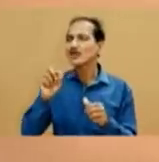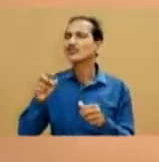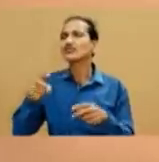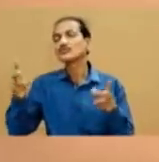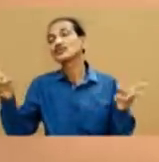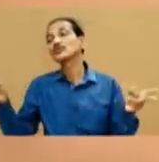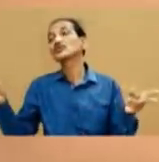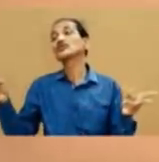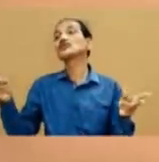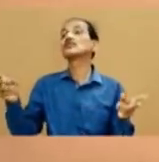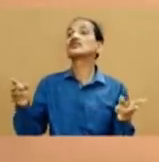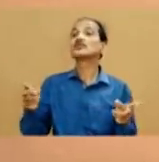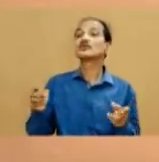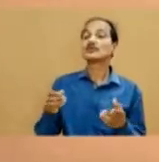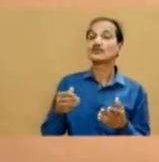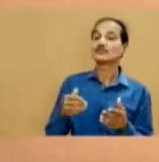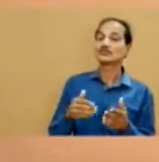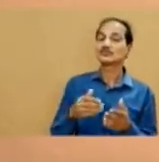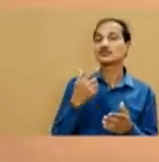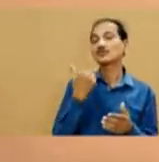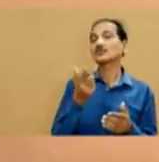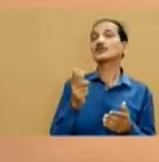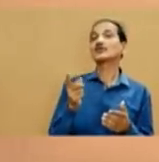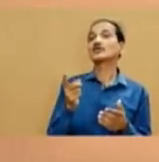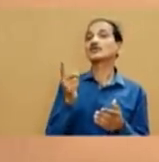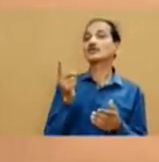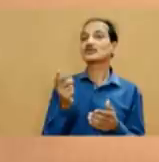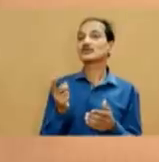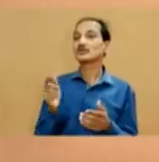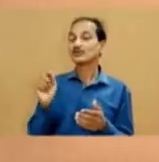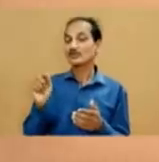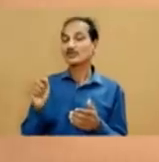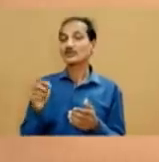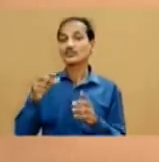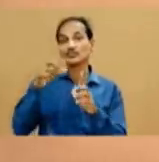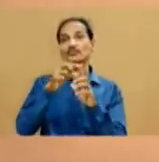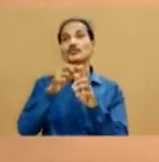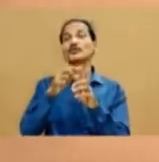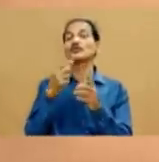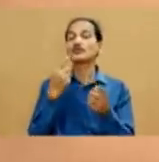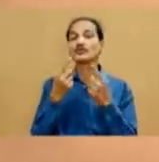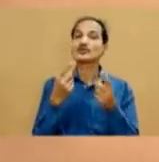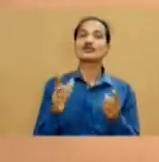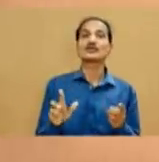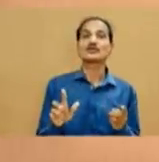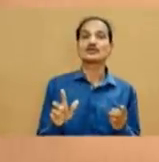କଣ୍ଟେନମେଣ୍ଟ ଜୋନ୍ରେ ବର୍ତ୍ତମାନ ଅନ୍ତର୍ଭୁକ୍ତ ହୋଇଛନ୍ତି। ପୁରୀ କଥା ହେବା,